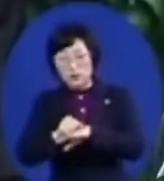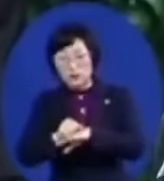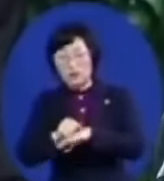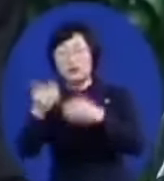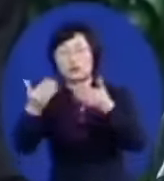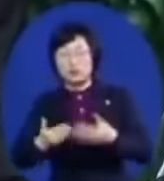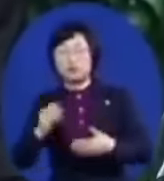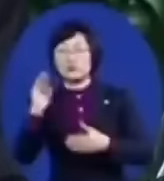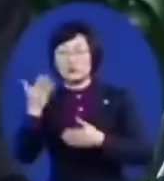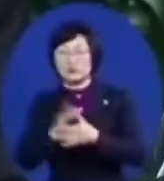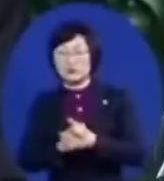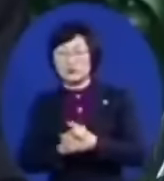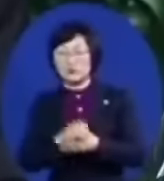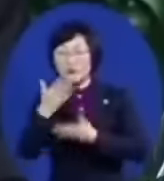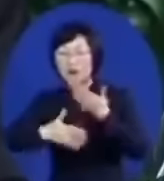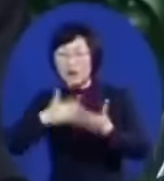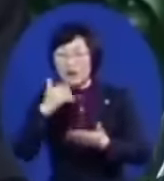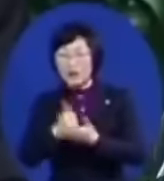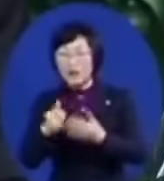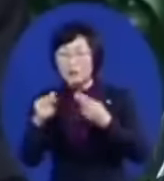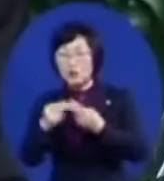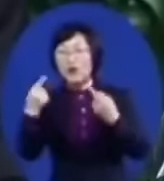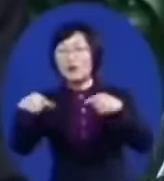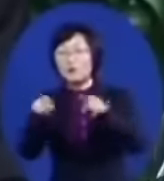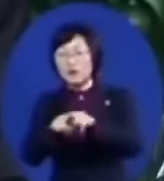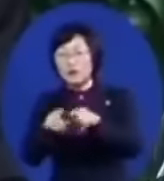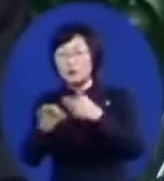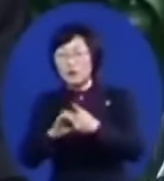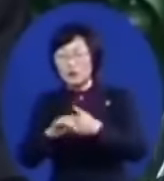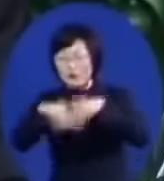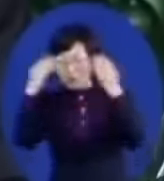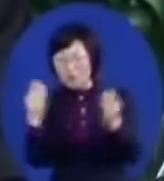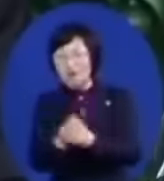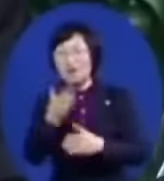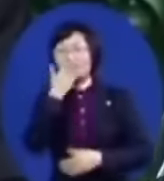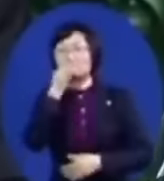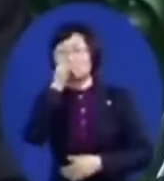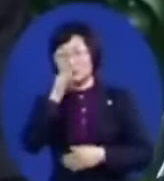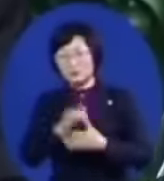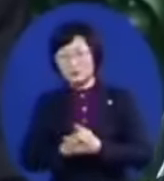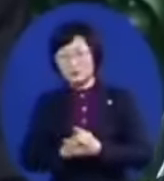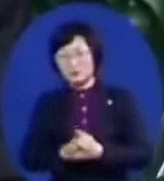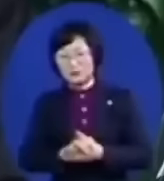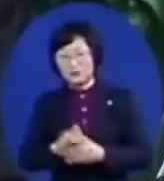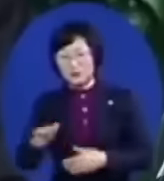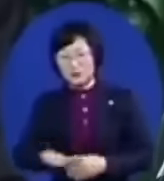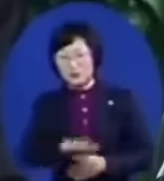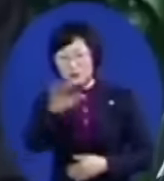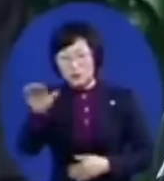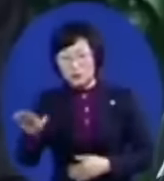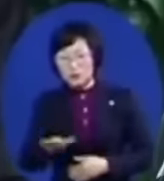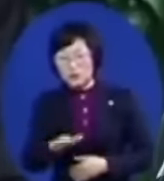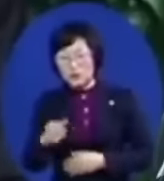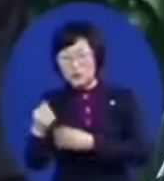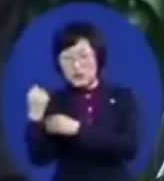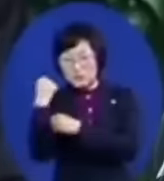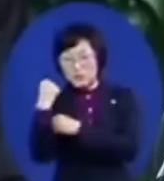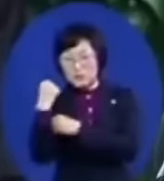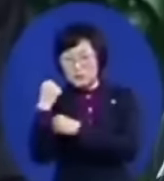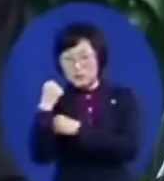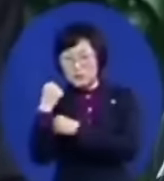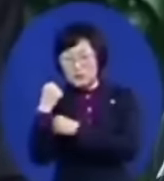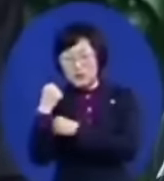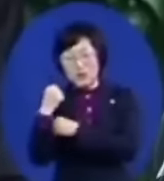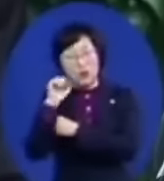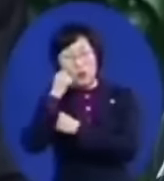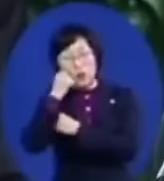것입니다. 하나님과 같이 하면 못할 일이 없습니다. 근데 인간 힘으로 하면 한계가